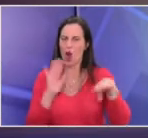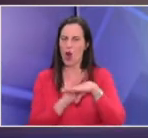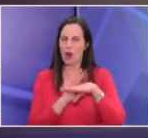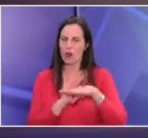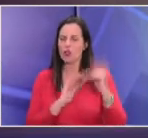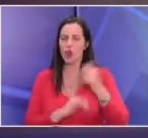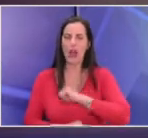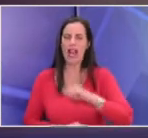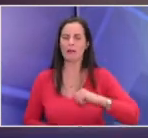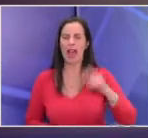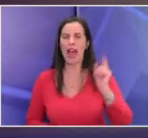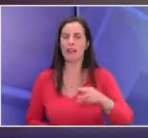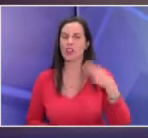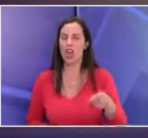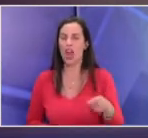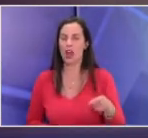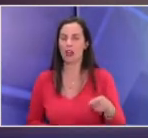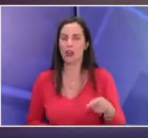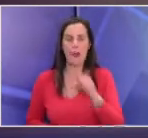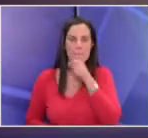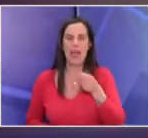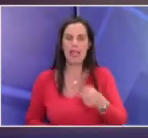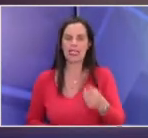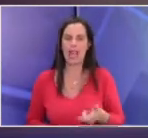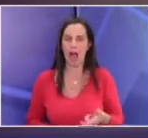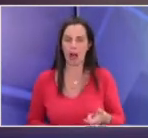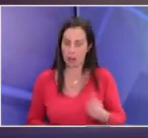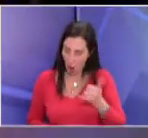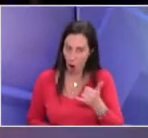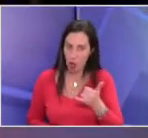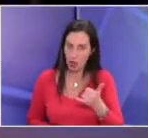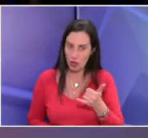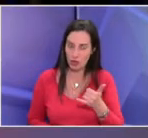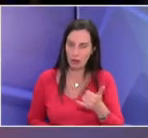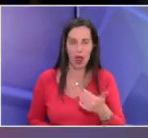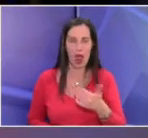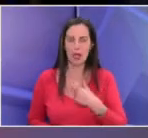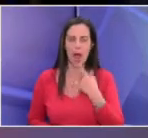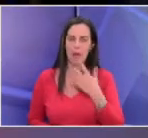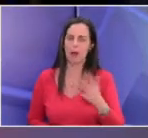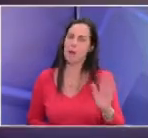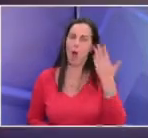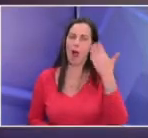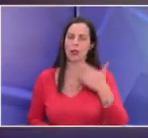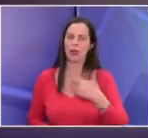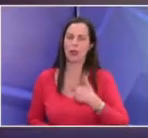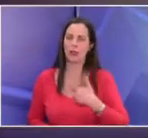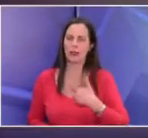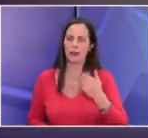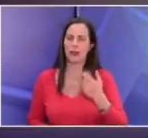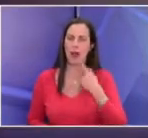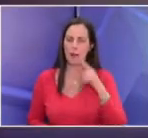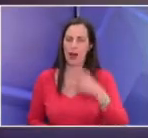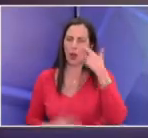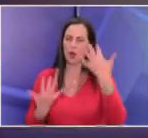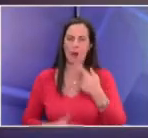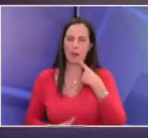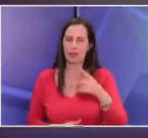אותו. שיהיה לי פנסיה, שחס וחלילה אני לא צריך שמישהו יקנה לי פוך ויהיה לי קר בלילה, שאני אהיה